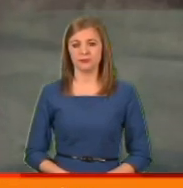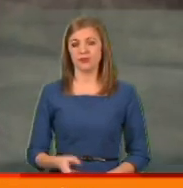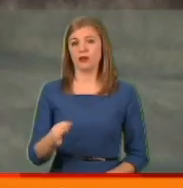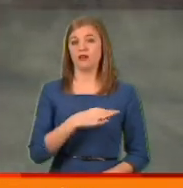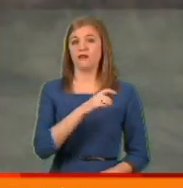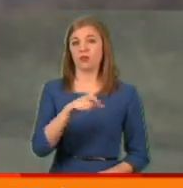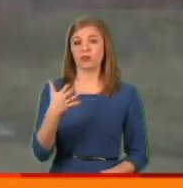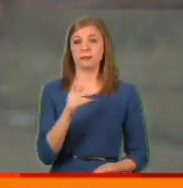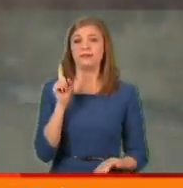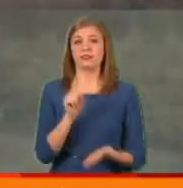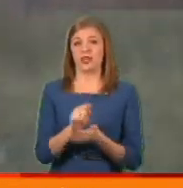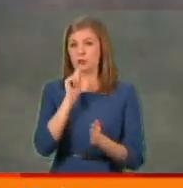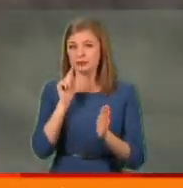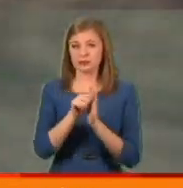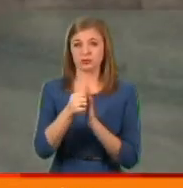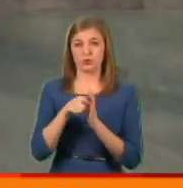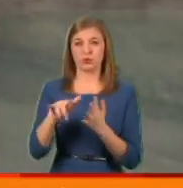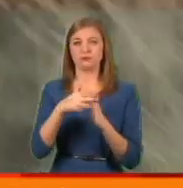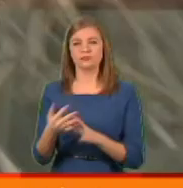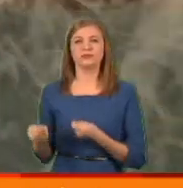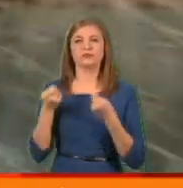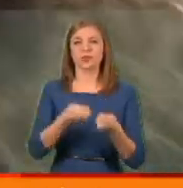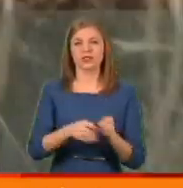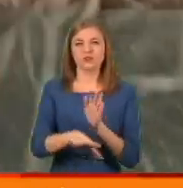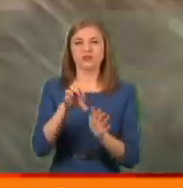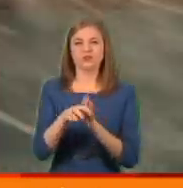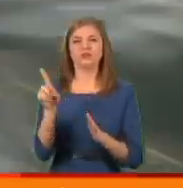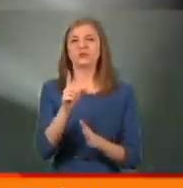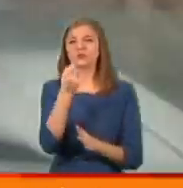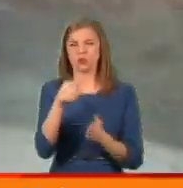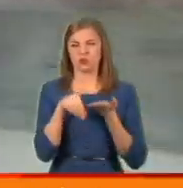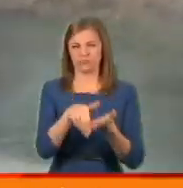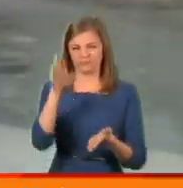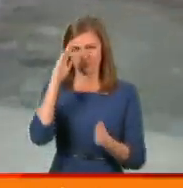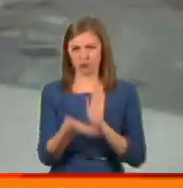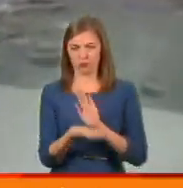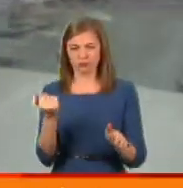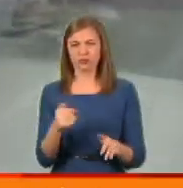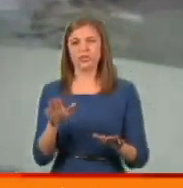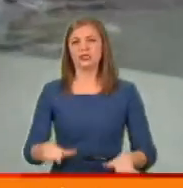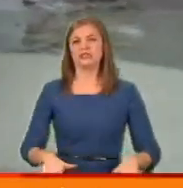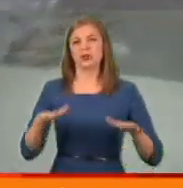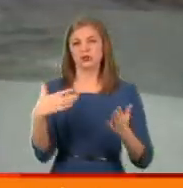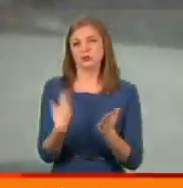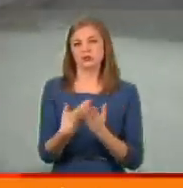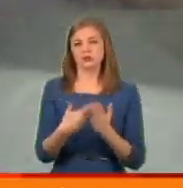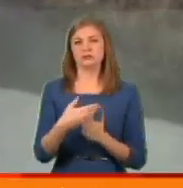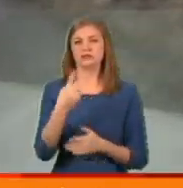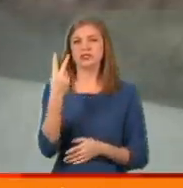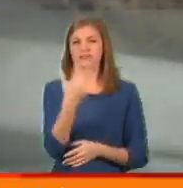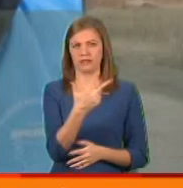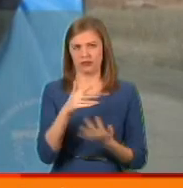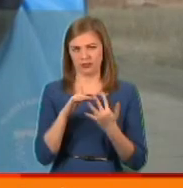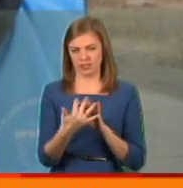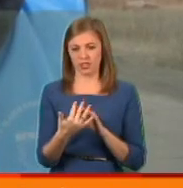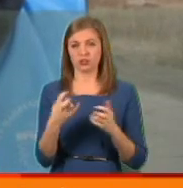Волонтери, яким вдалося пробитися до Чигарів, привезли помпи, аби хоч трохи відкачати воду. Затопило, за їхніми підрахунками, 2/3